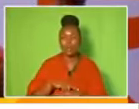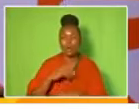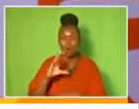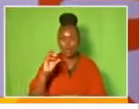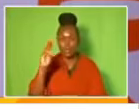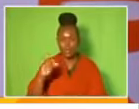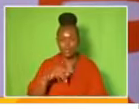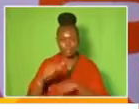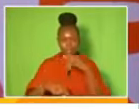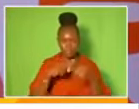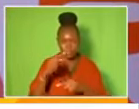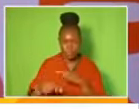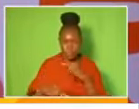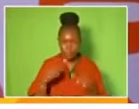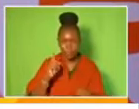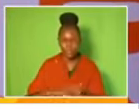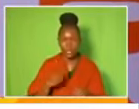mbele.